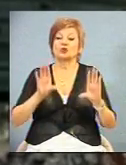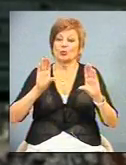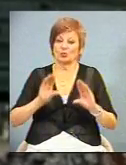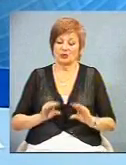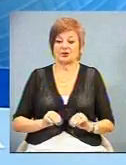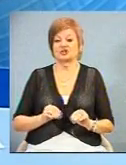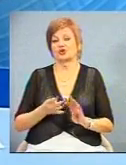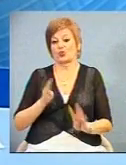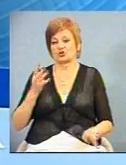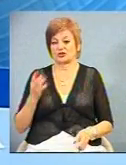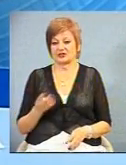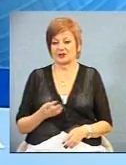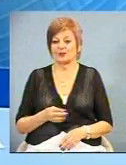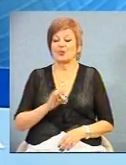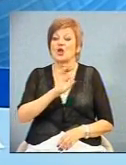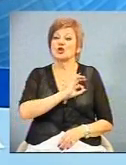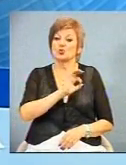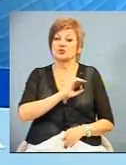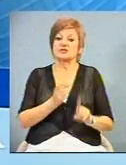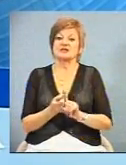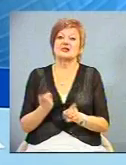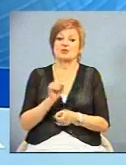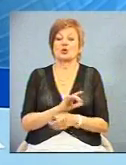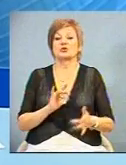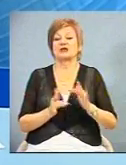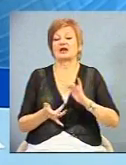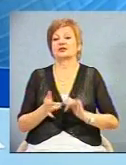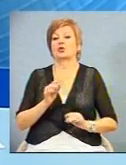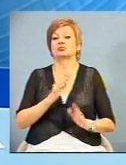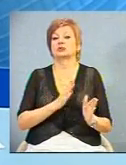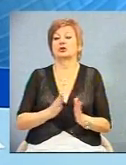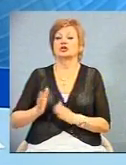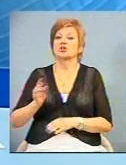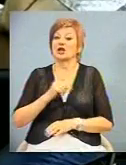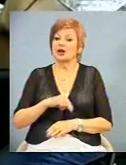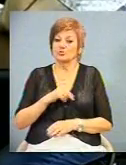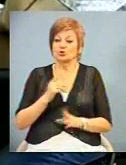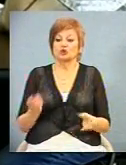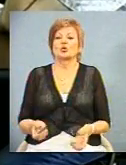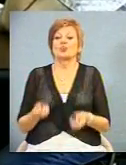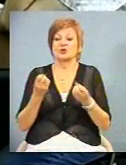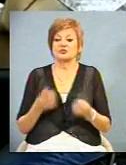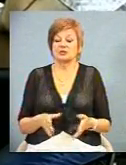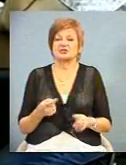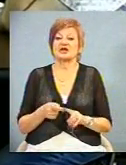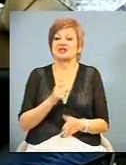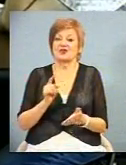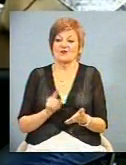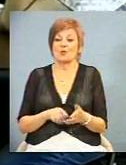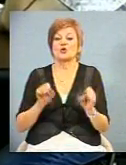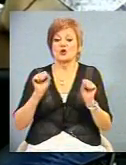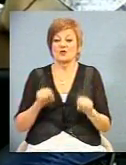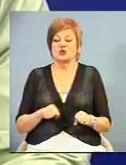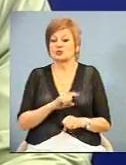ажіотаж. Юстиція переходить на електронний режим роботи, аби спростити реєстраційні питання та зменшити можливості